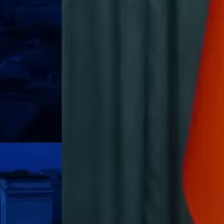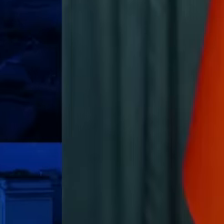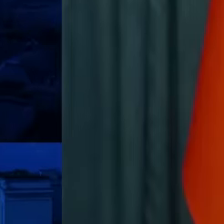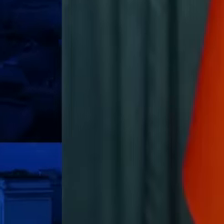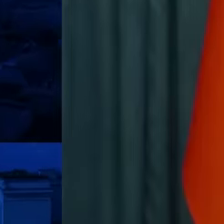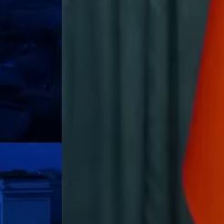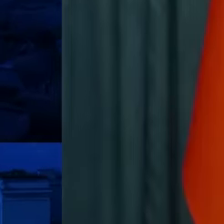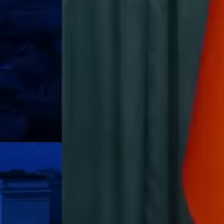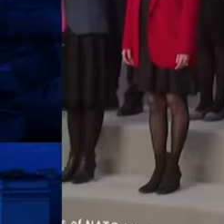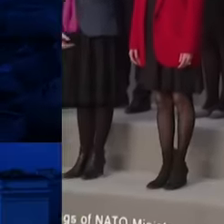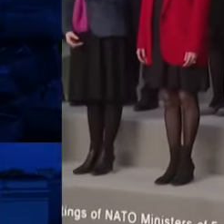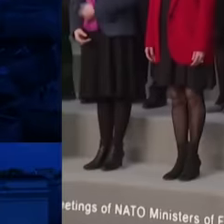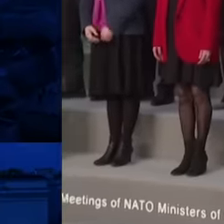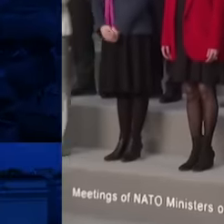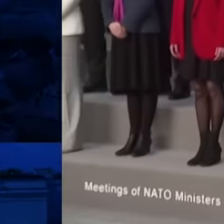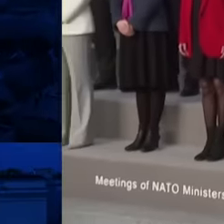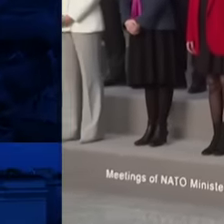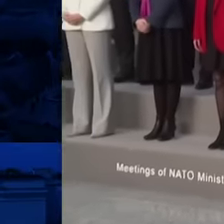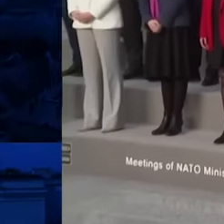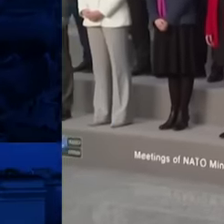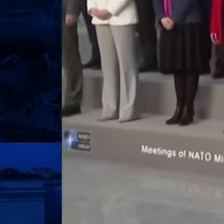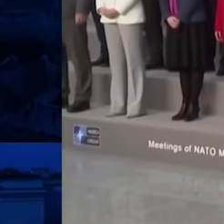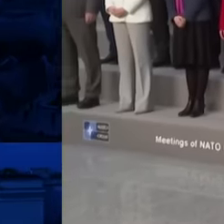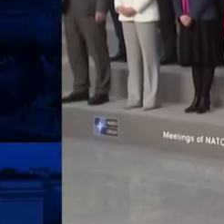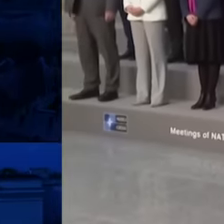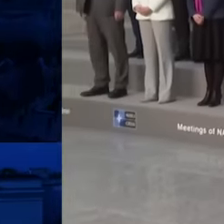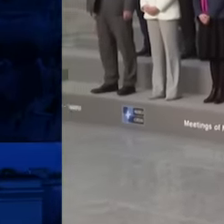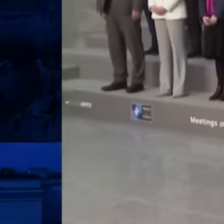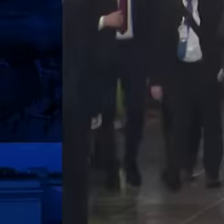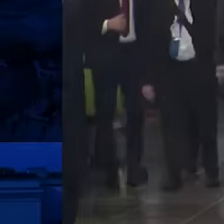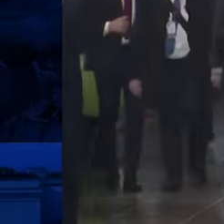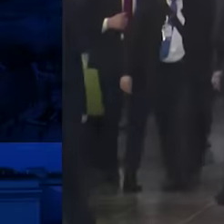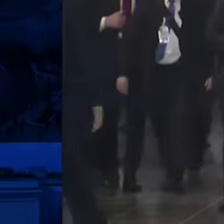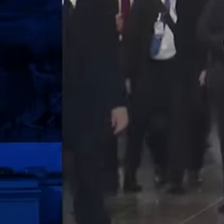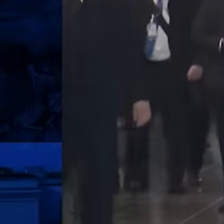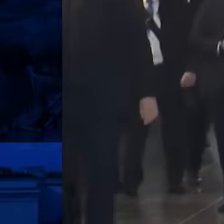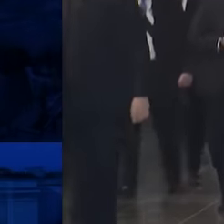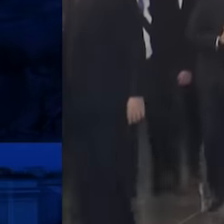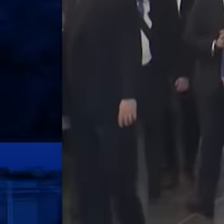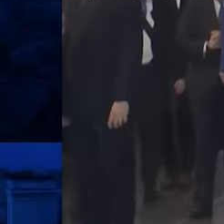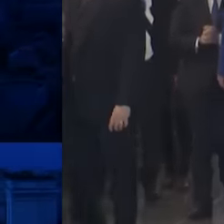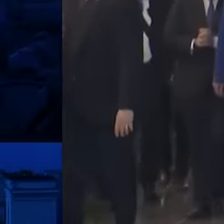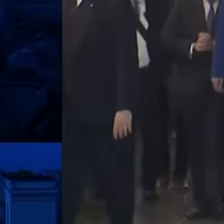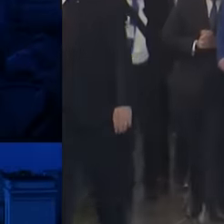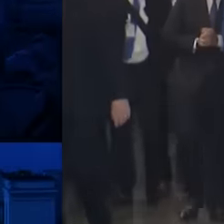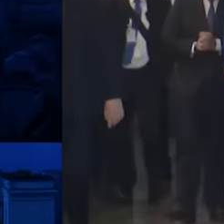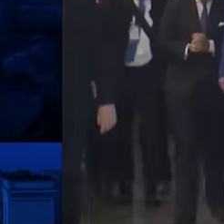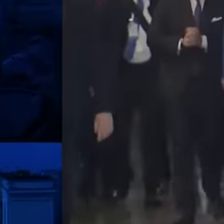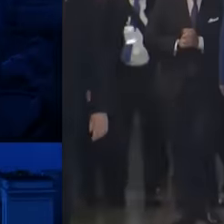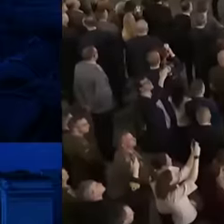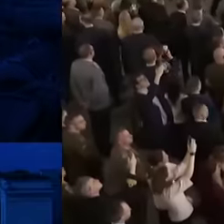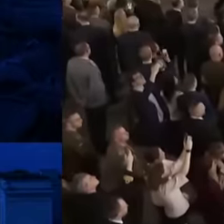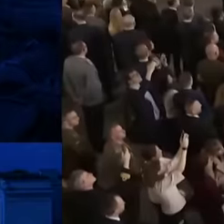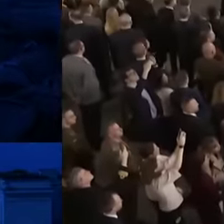Prezydent Andrzej Duda napisał list do przywódców państw NATO i szefa sojuszu Jensa Stoltenberga. Oficjalnie zaproponował podniesienie minimalnych wydatków